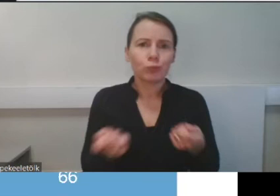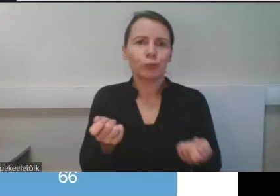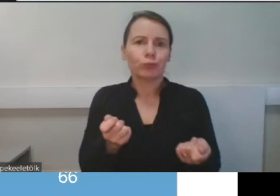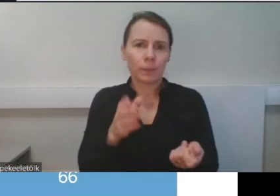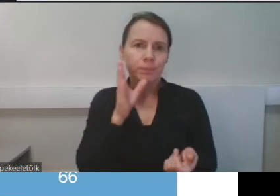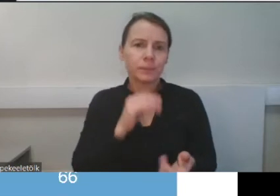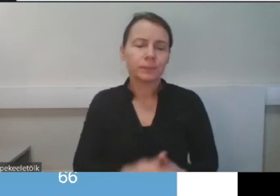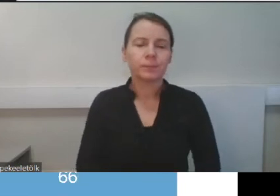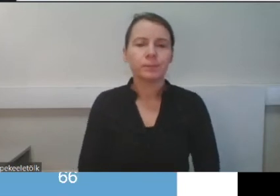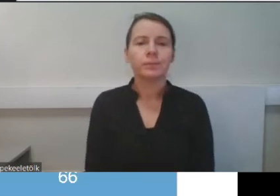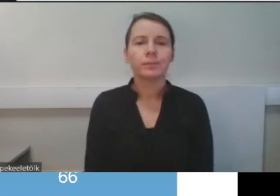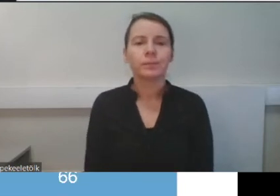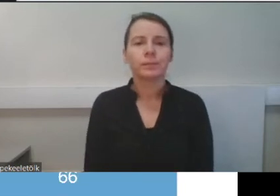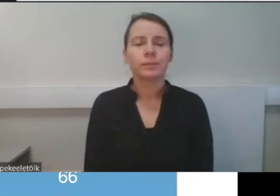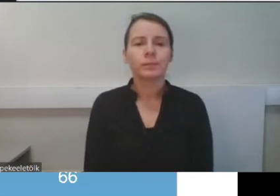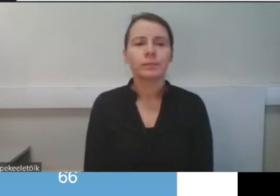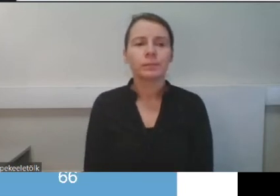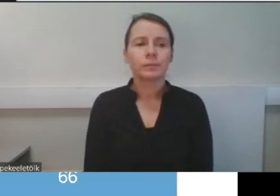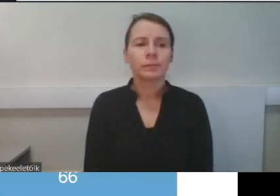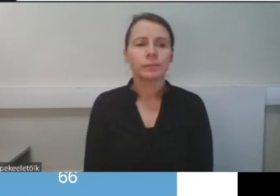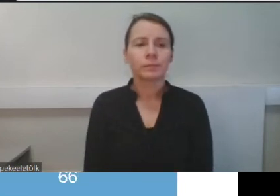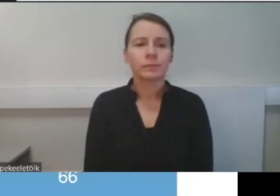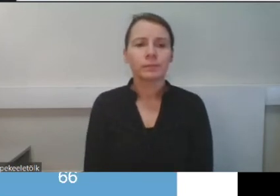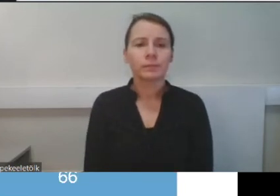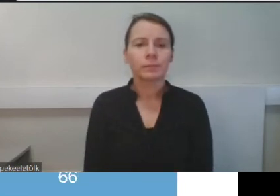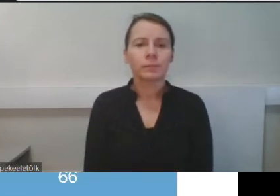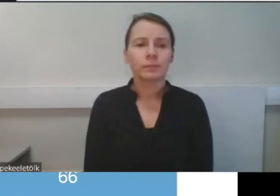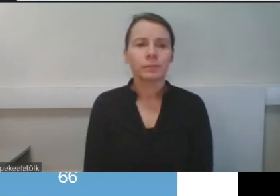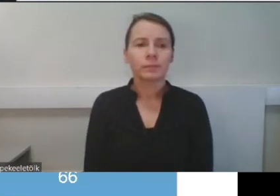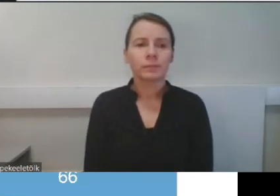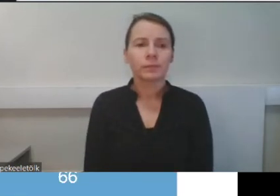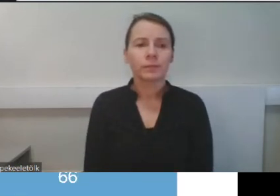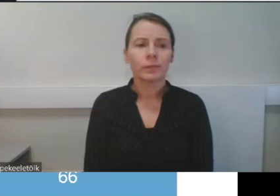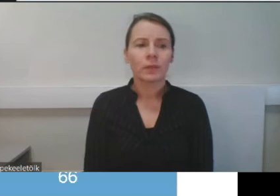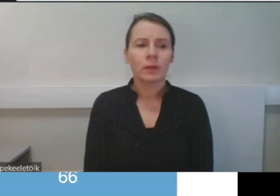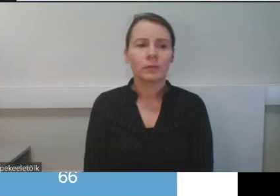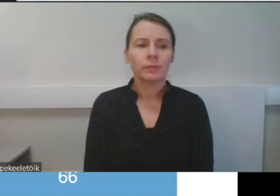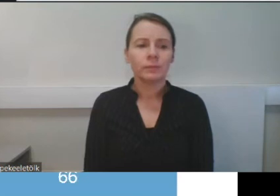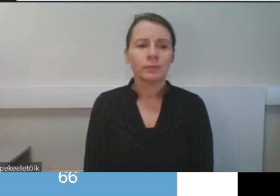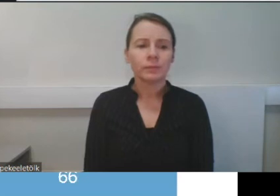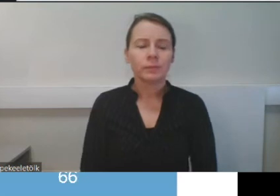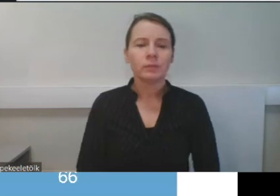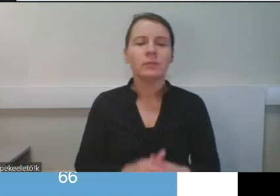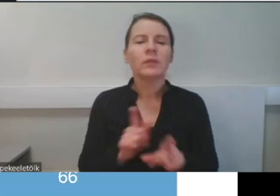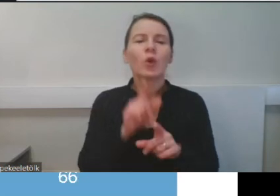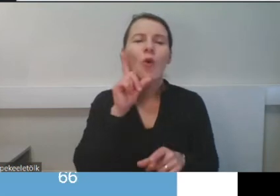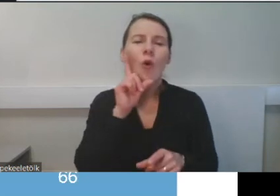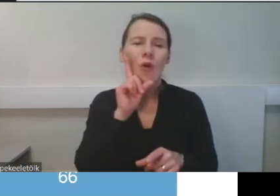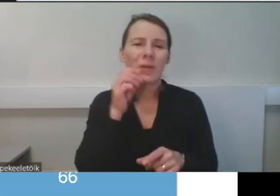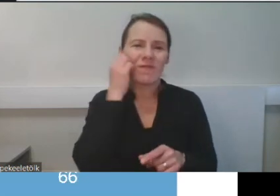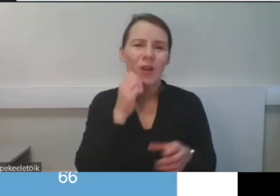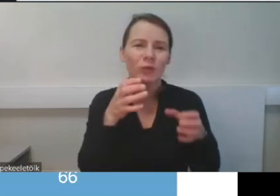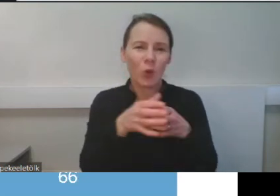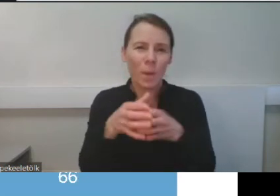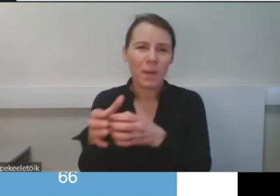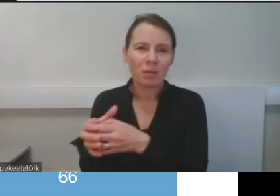nagu ületavad oma sihtrühma olemuse ja suuruse poolest puudega inimesi, siis esineb ka